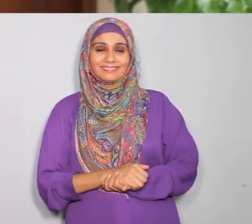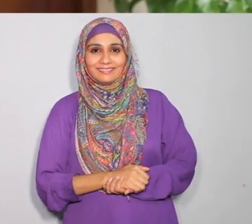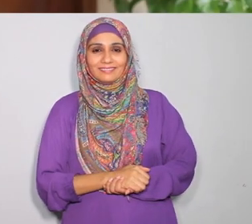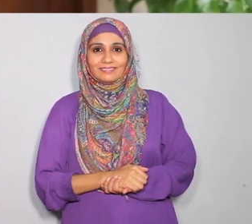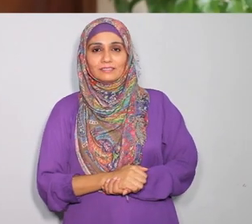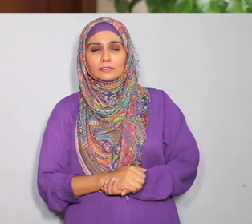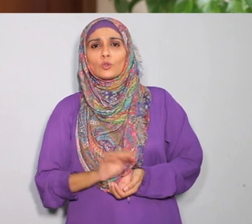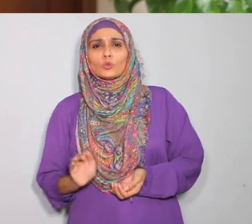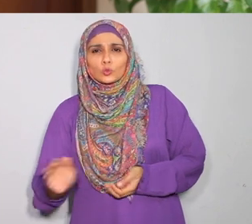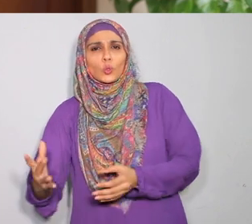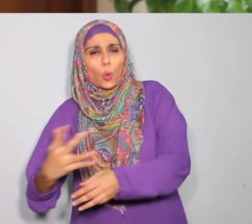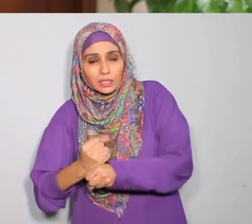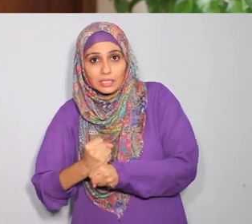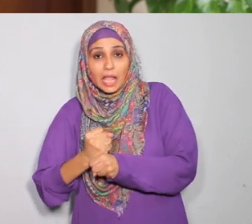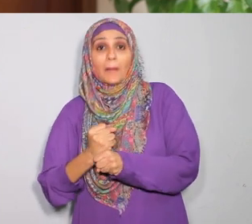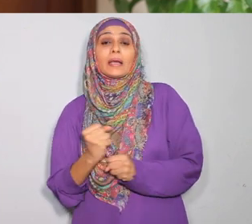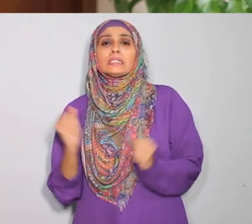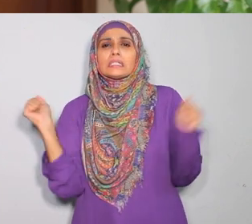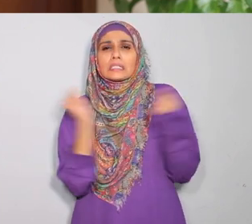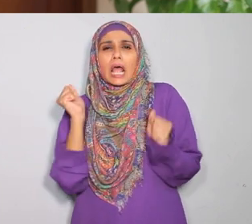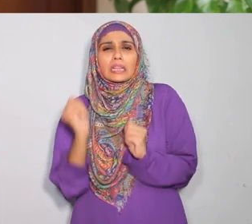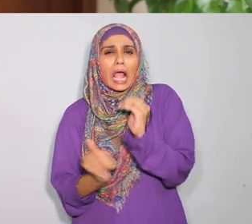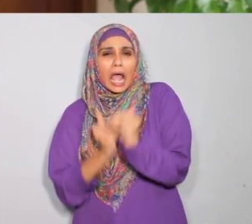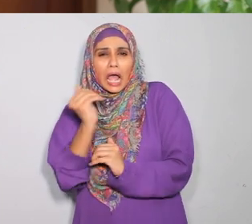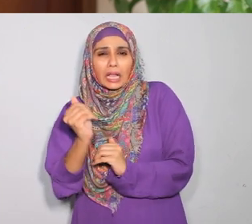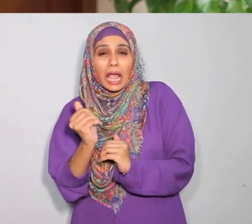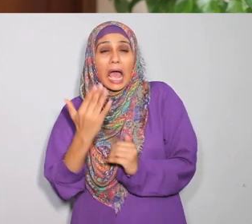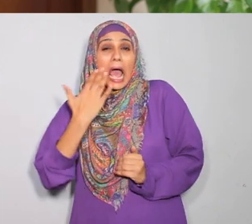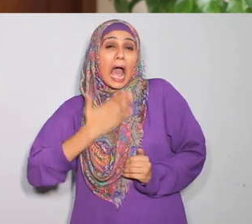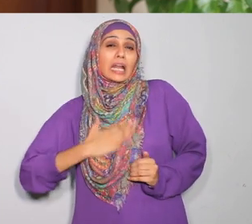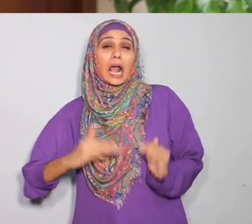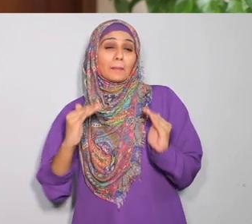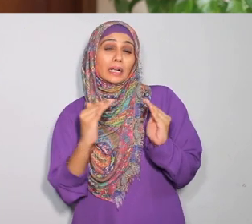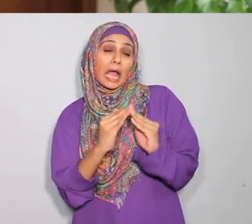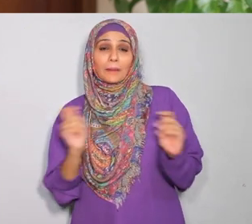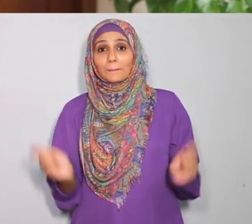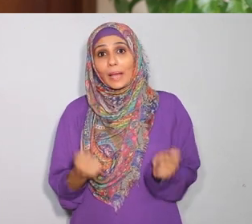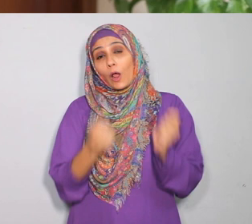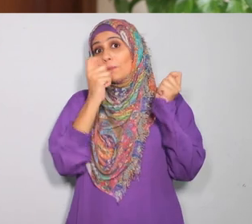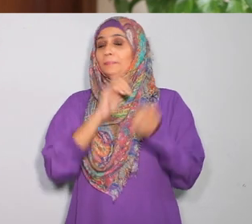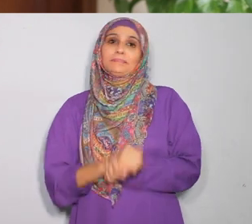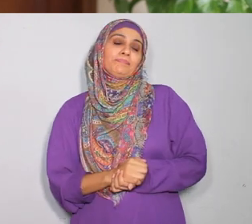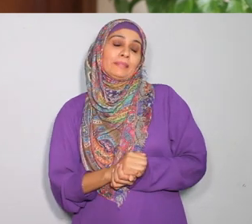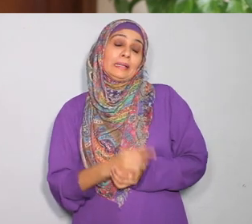कि चूहे सर्दियों के लिए एक आराम दे घर बना रहे थे आप